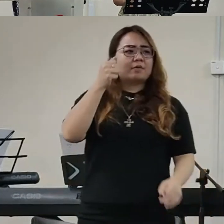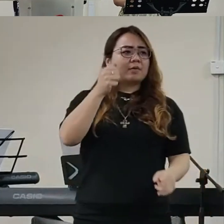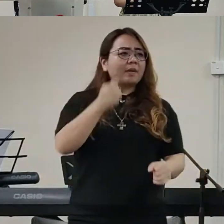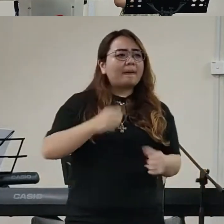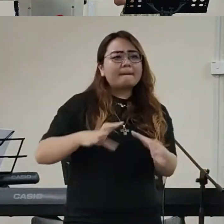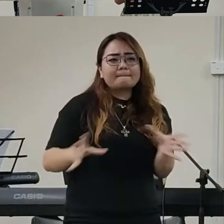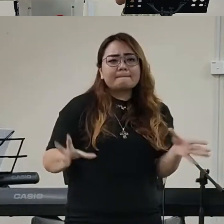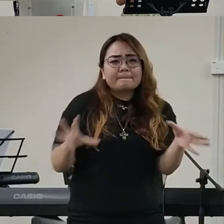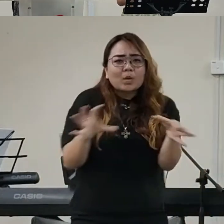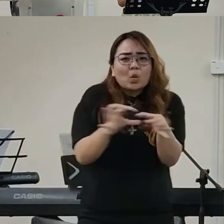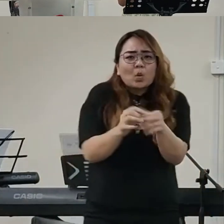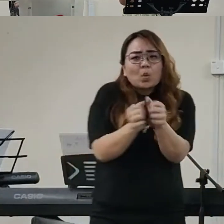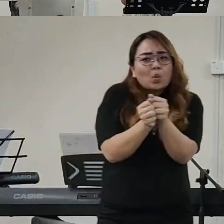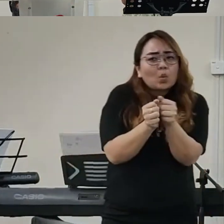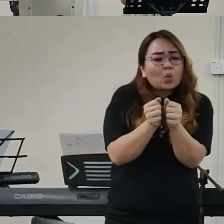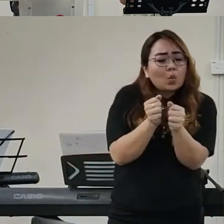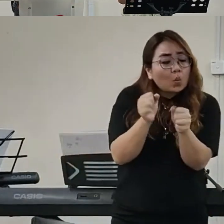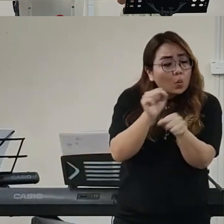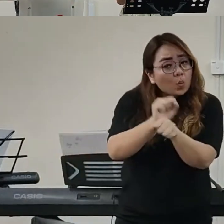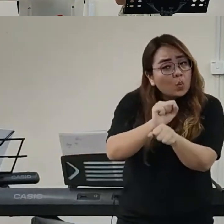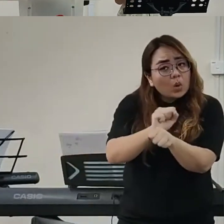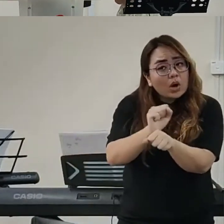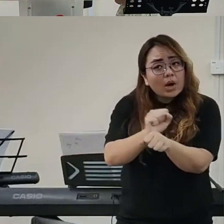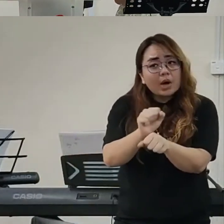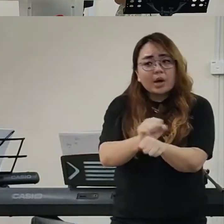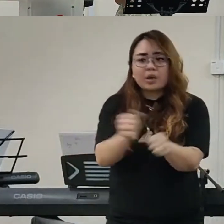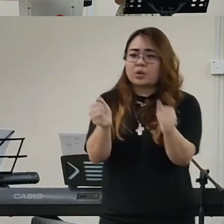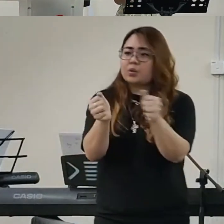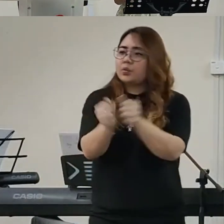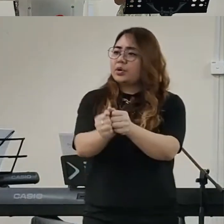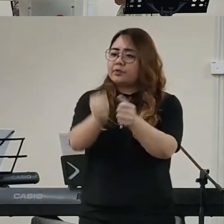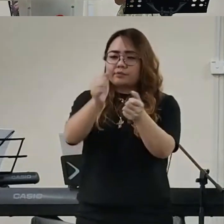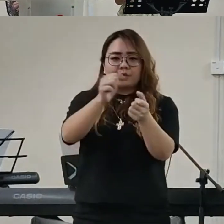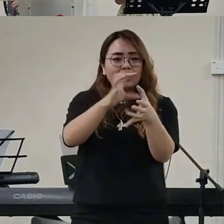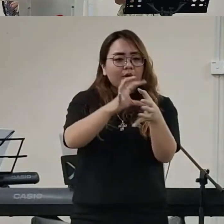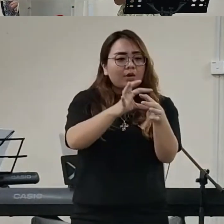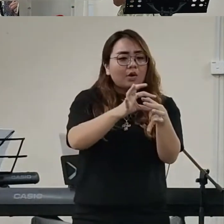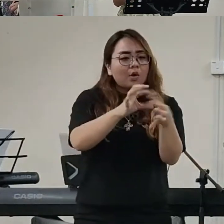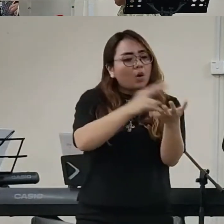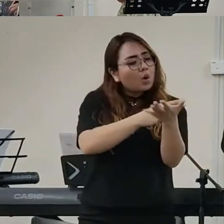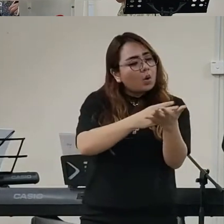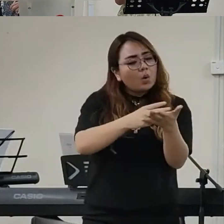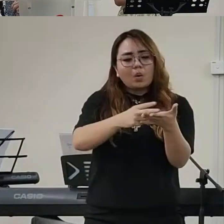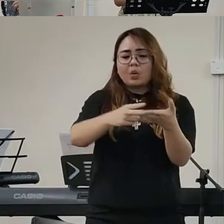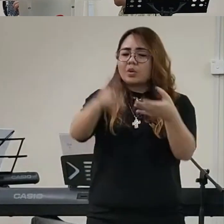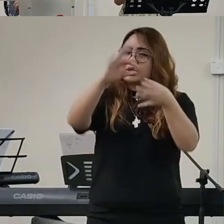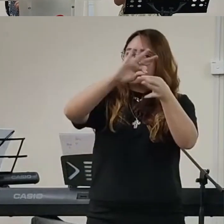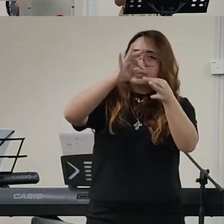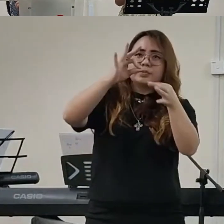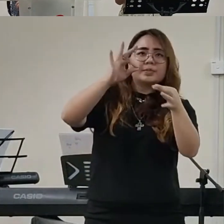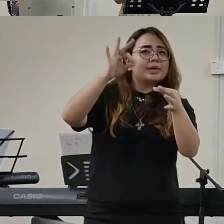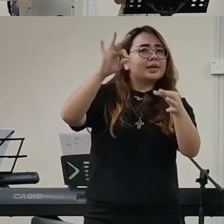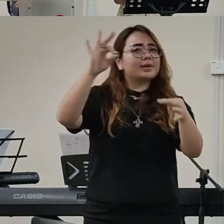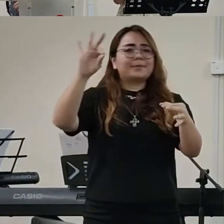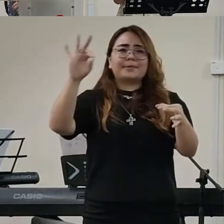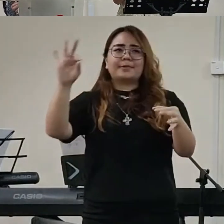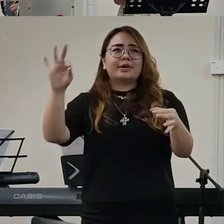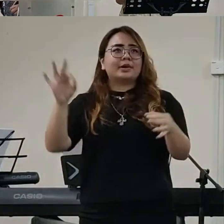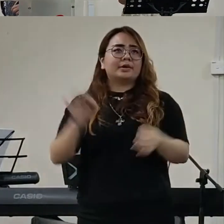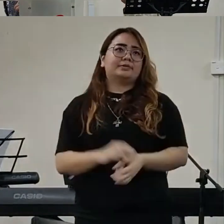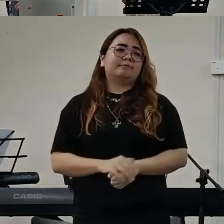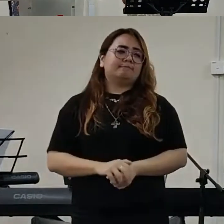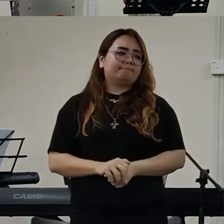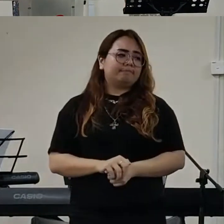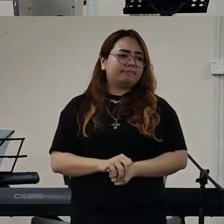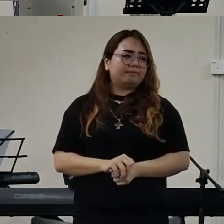呢？其实跟圣灵合作，让圣灵来带领你，而不是说啊，神我祷告，然后你做工啊。是的，是我们与圣